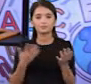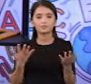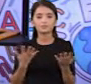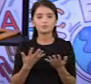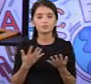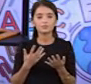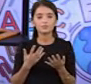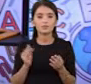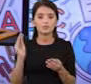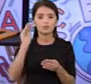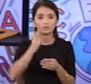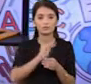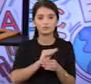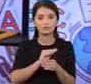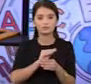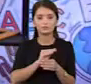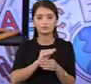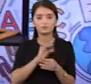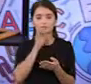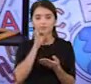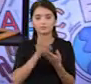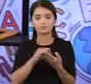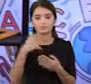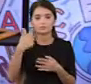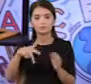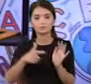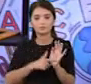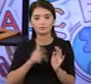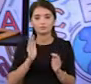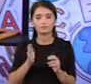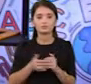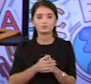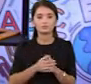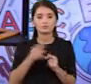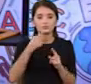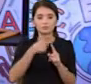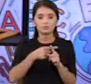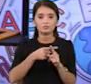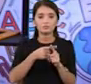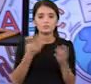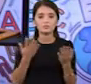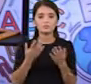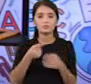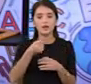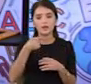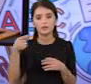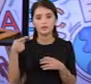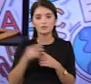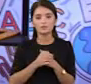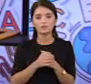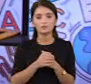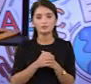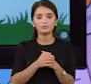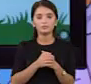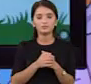Qaysi amal ishorasi qo'yilganda natija 37 bo'ladi? Qo'shish amalimi? Ayirish